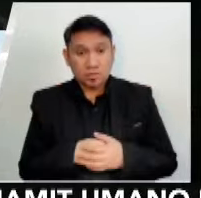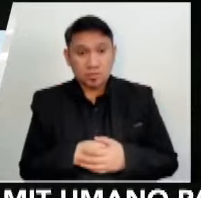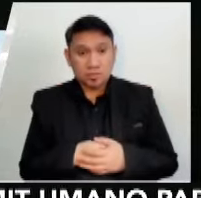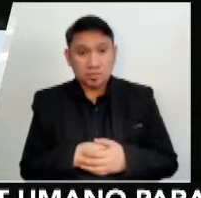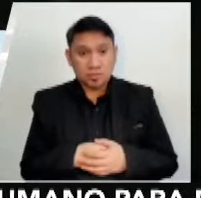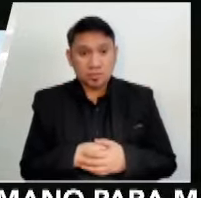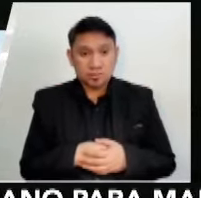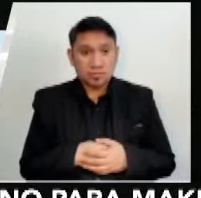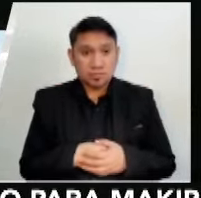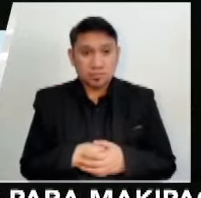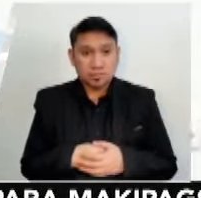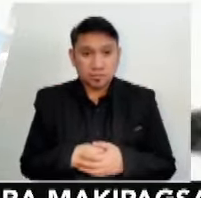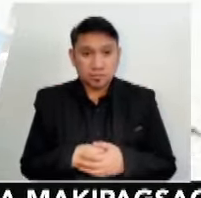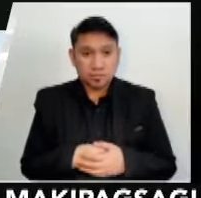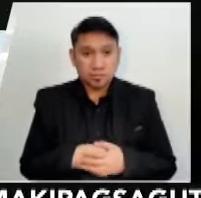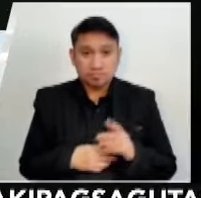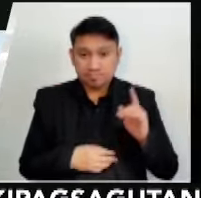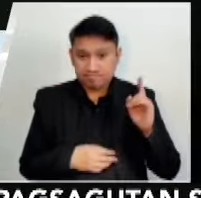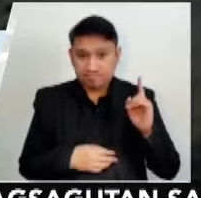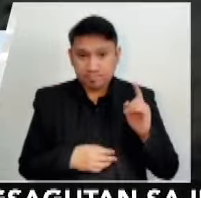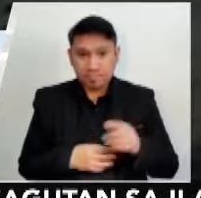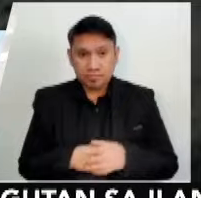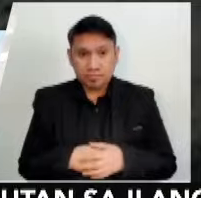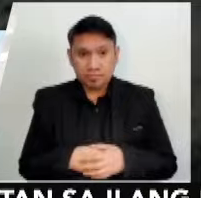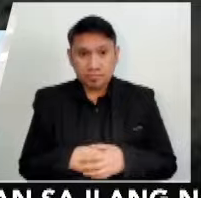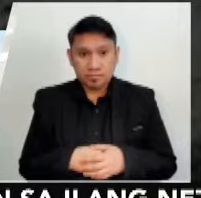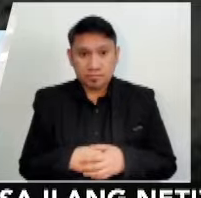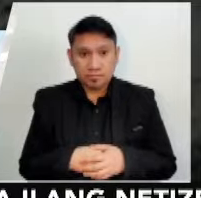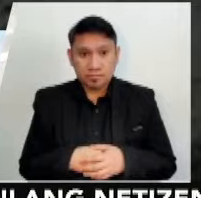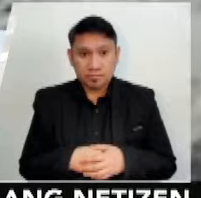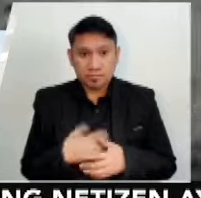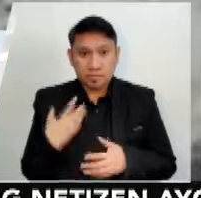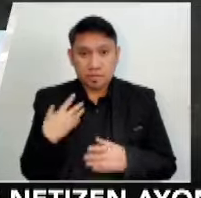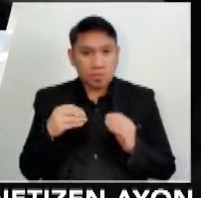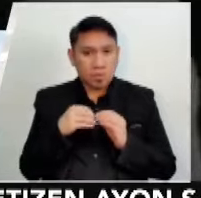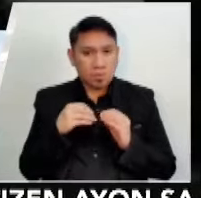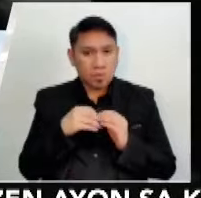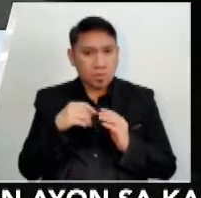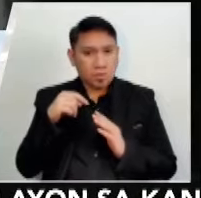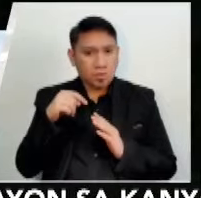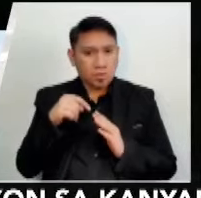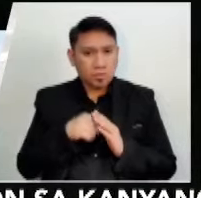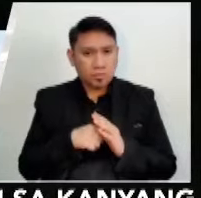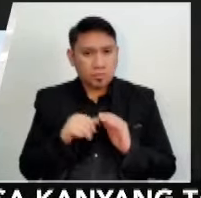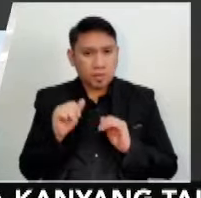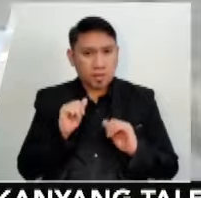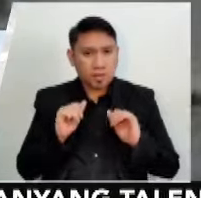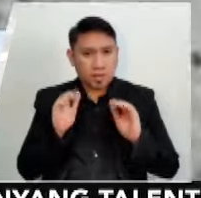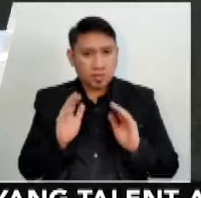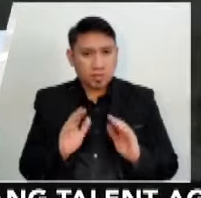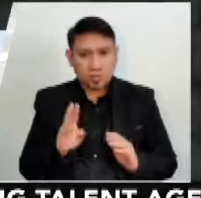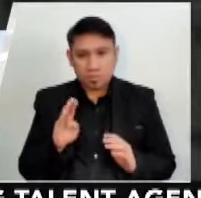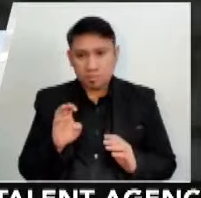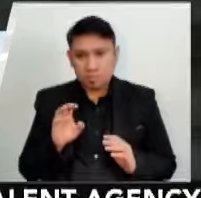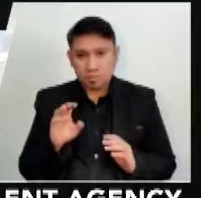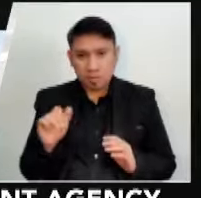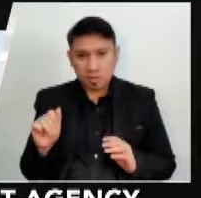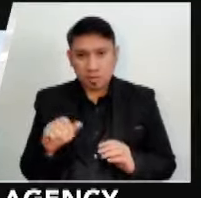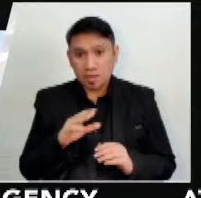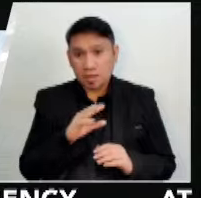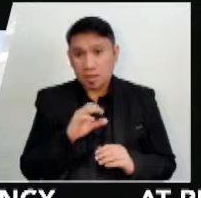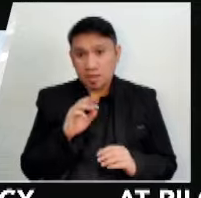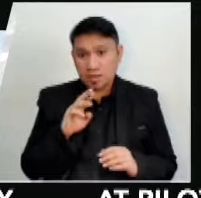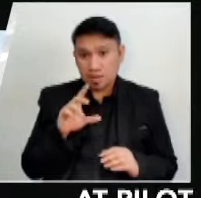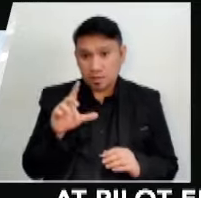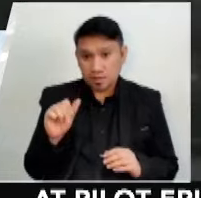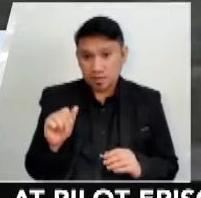karakter ni Rafael Rosell. Tagpong pinalalim pa ng iba't ibang atake sa pag-arte ni Bea Alonzo, Carla Abellana at